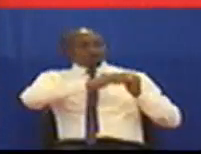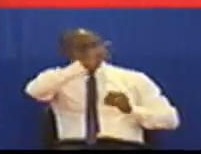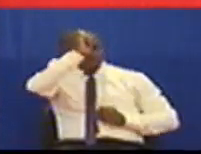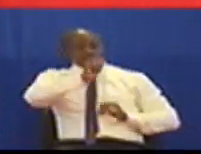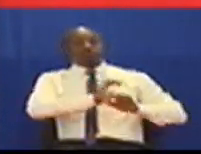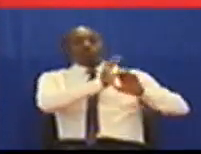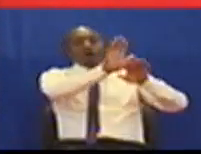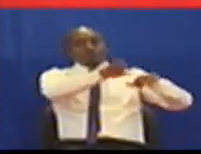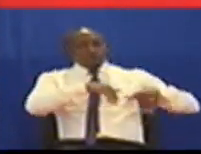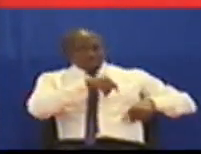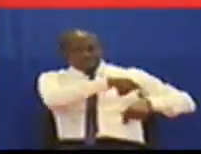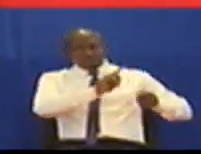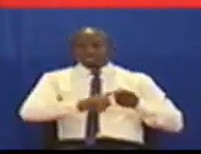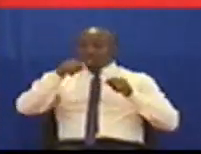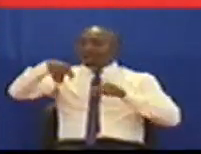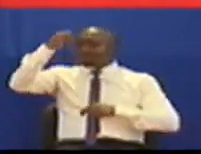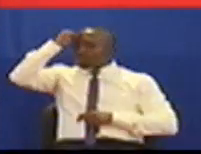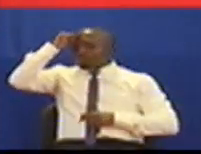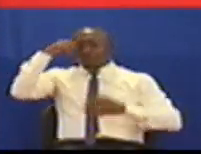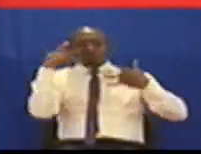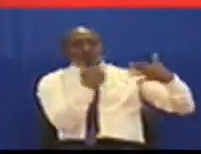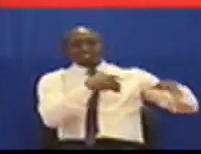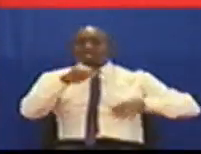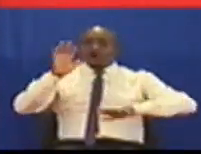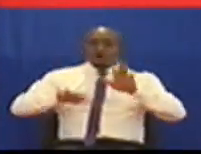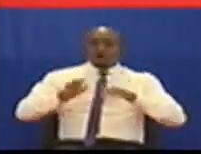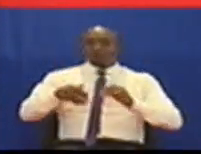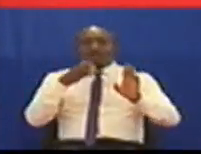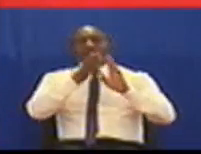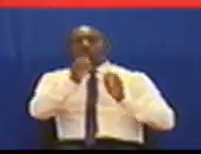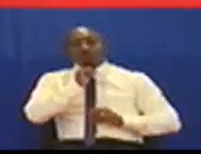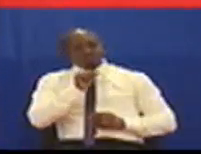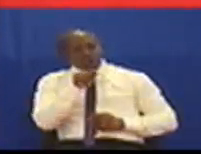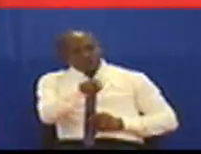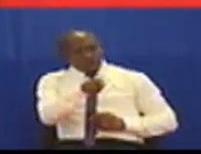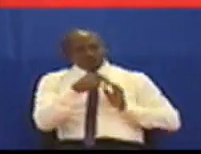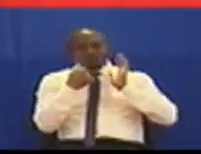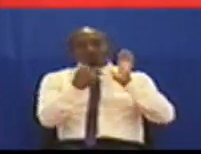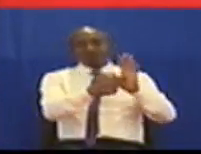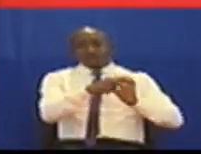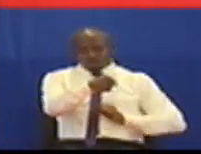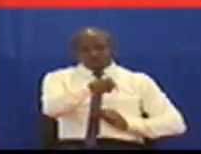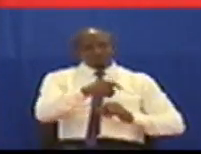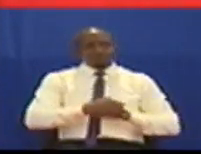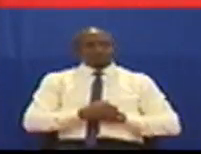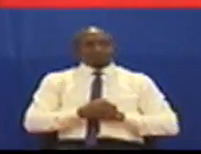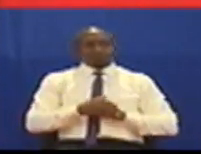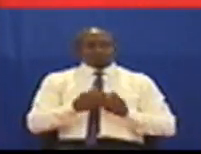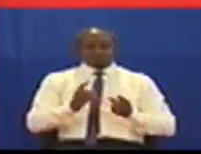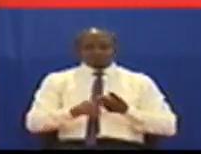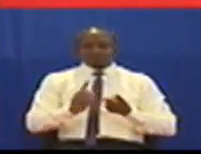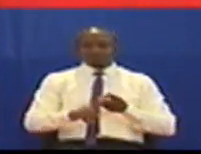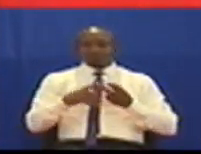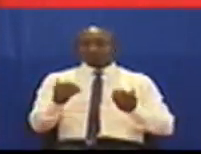wabunge. Waheshimiwa wabunge, tulicheza ngoma kwa ajili ya vyoo. Vyoo ambavyo vya mfano, wenye mfano wa chumba